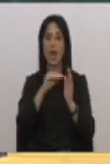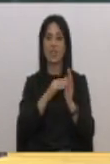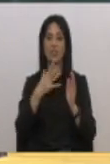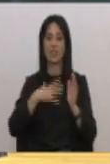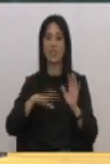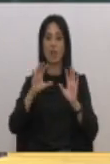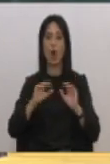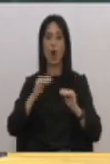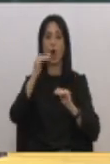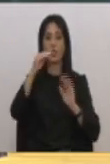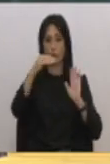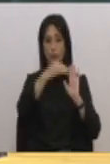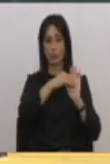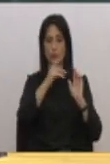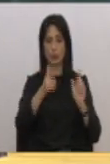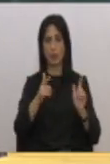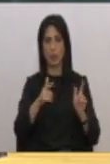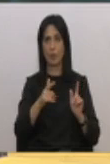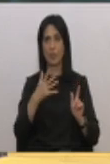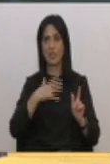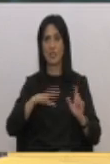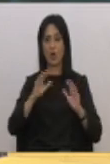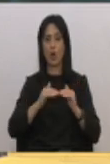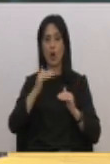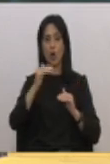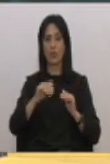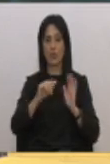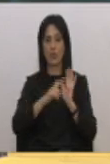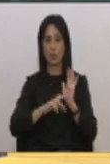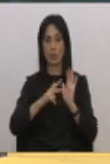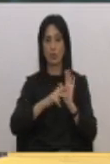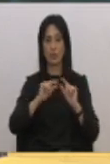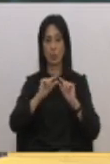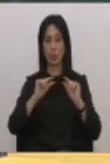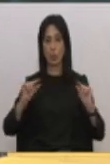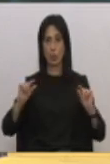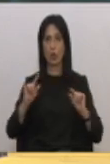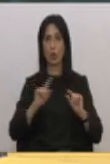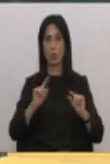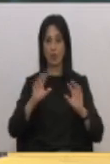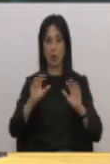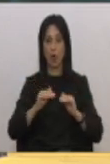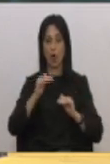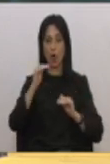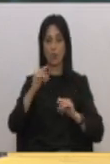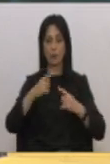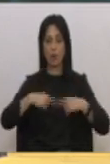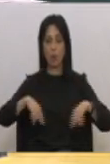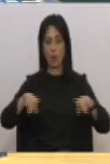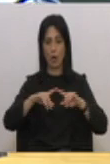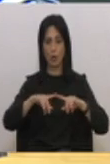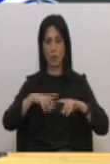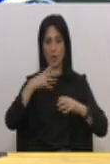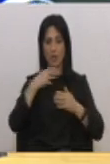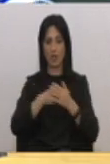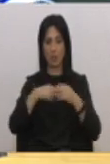საქართველოს კონსტიტუციაში, საქართველოს კონსტიტუციის 78 მუხლში, რომ კონსტიტუციურმა ორგანოებმა